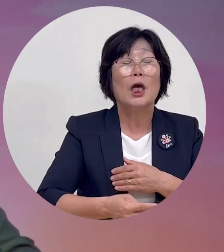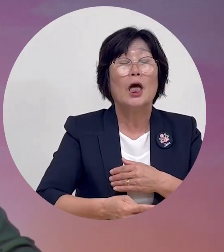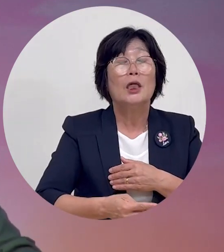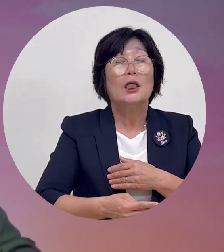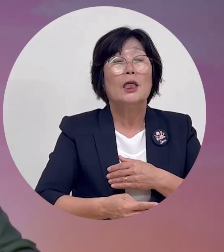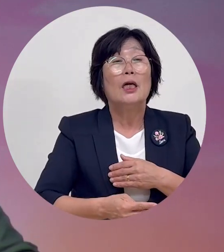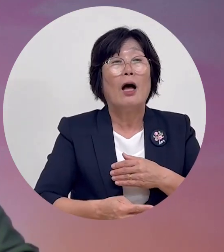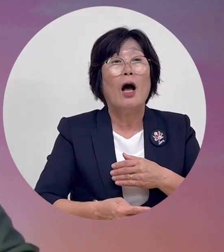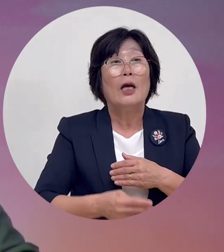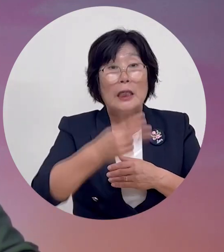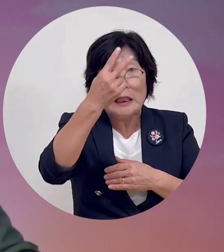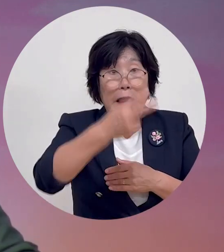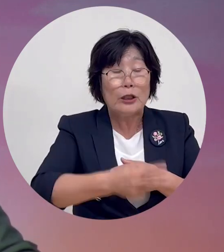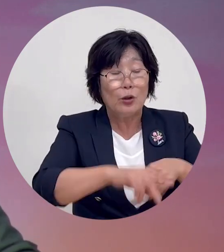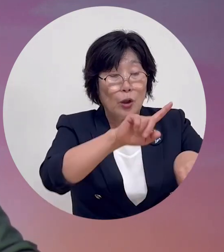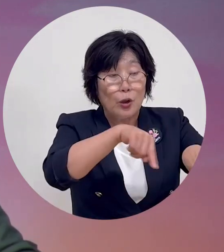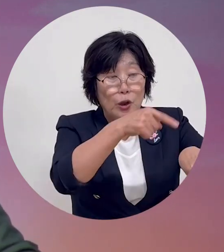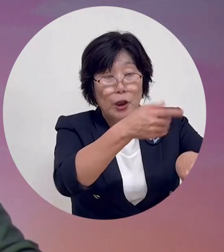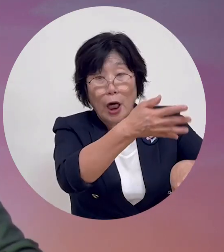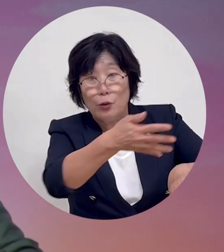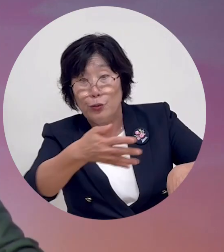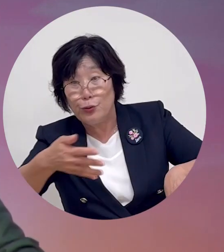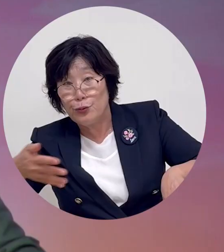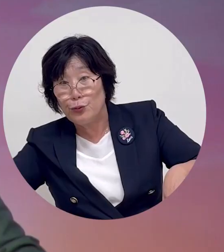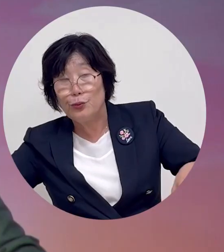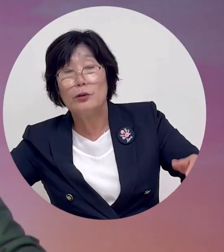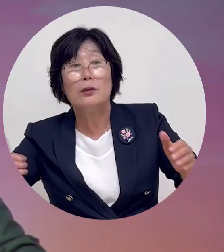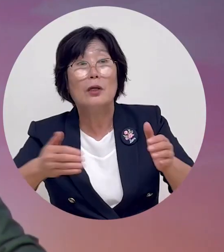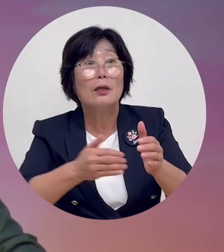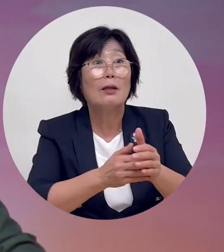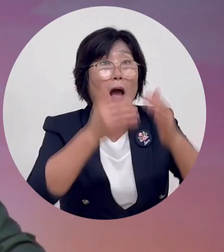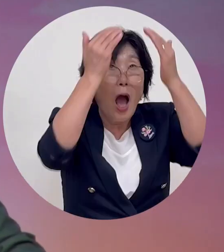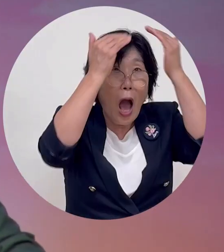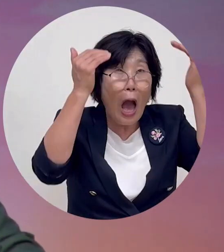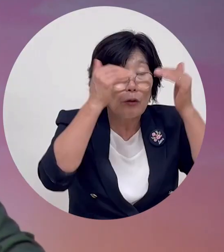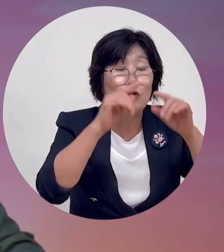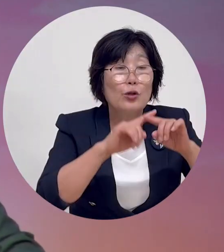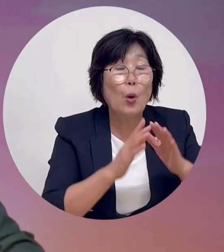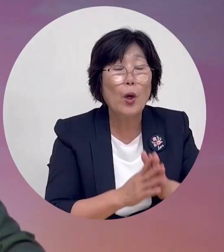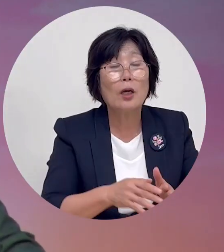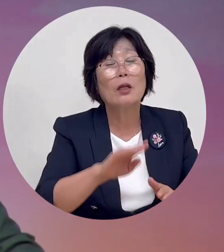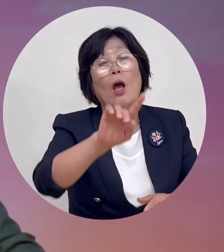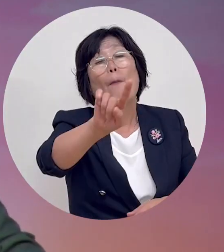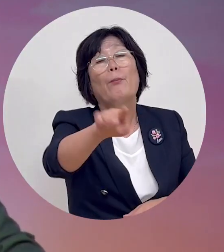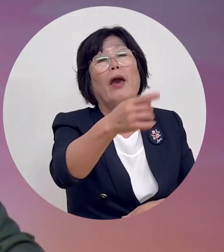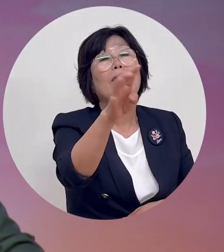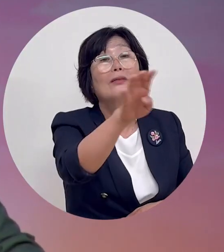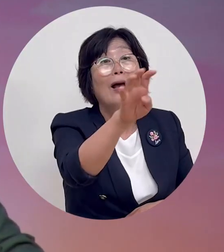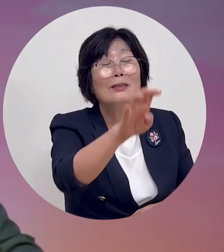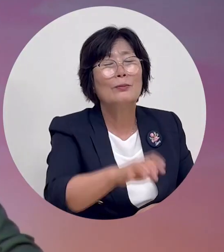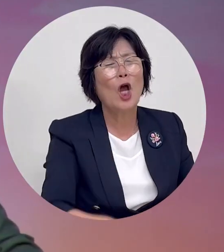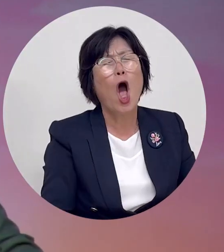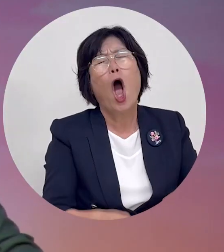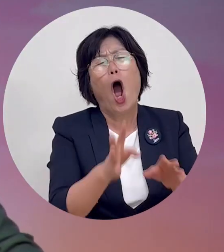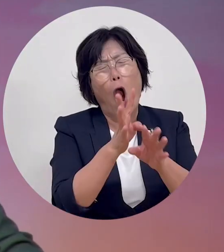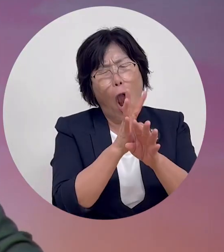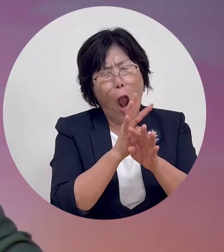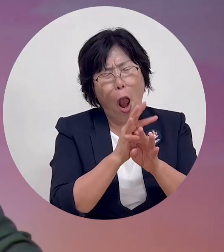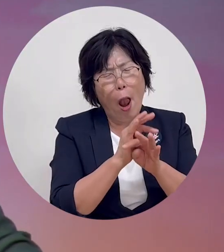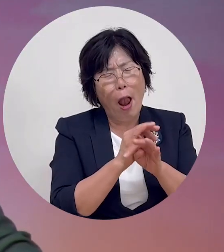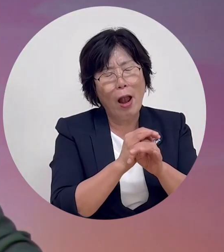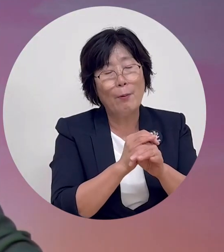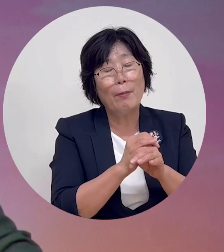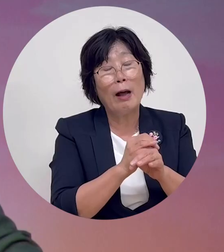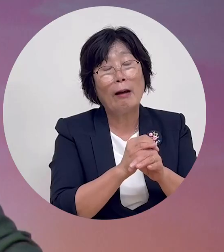얼마나 많은 것이 변질된 줄 아십니까? 우리 한국교회 140년 역사이지만 얼마나 본질에서 벗어난